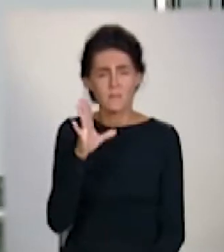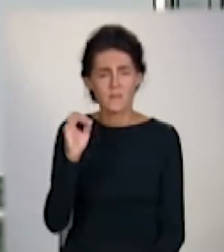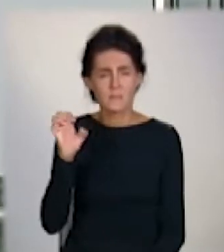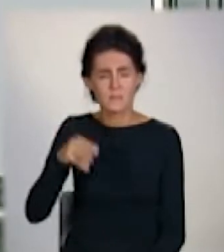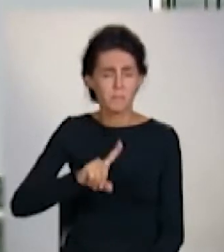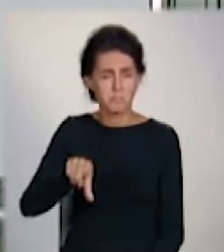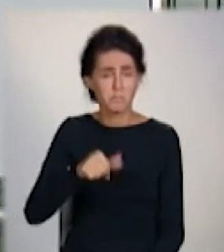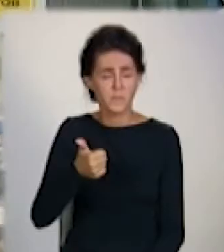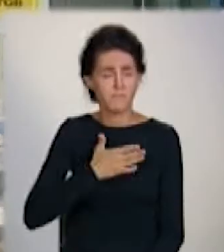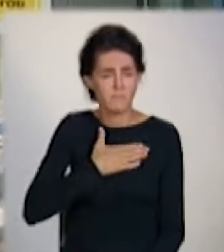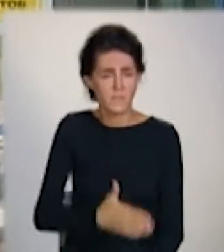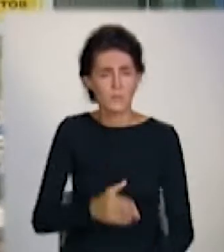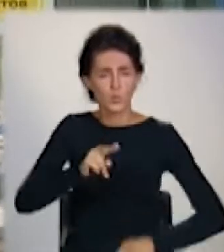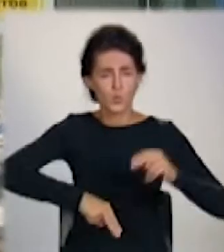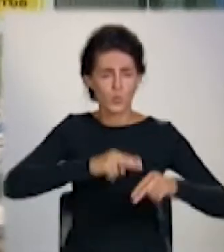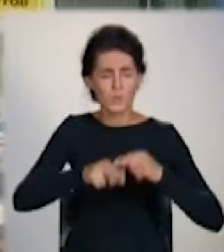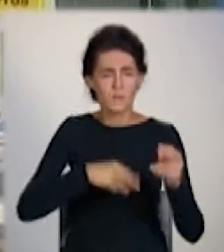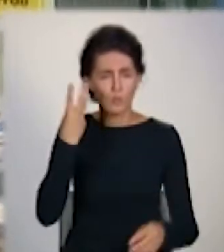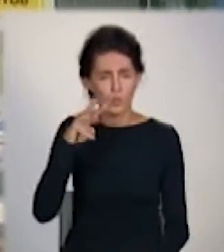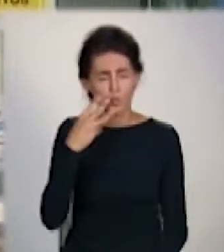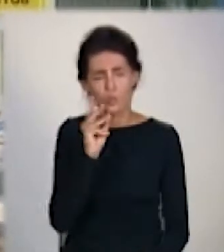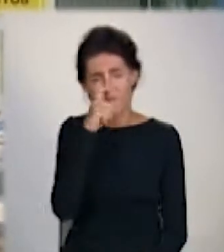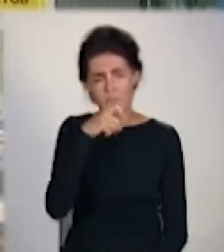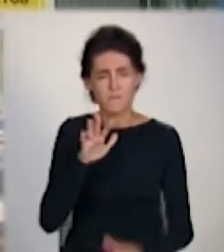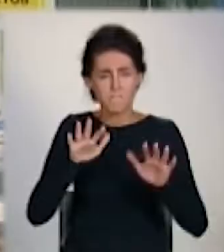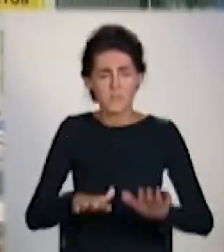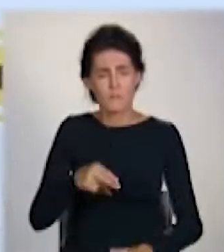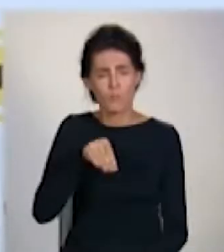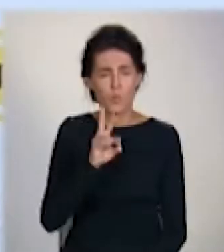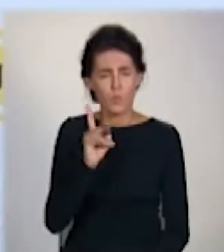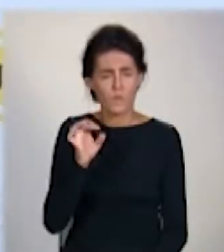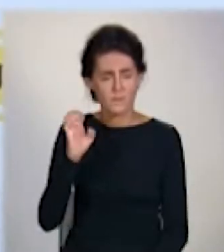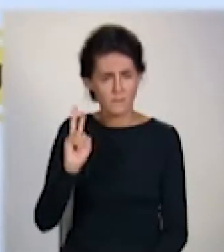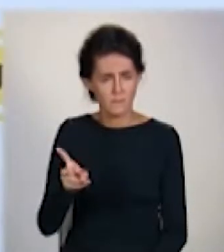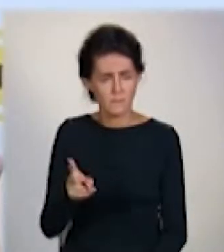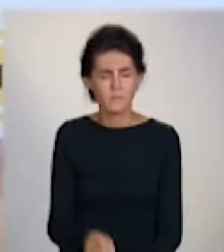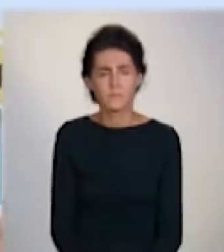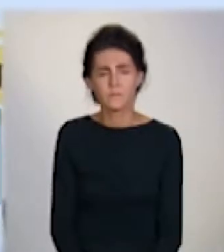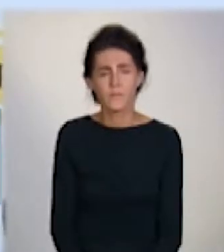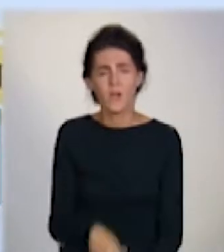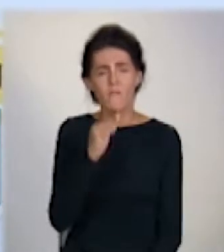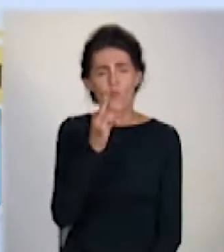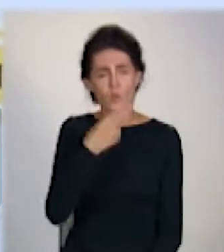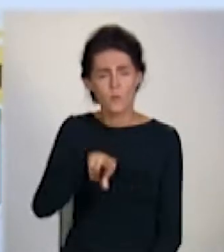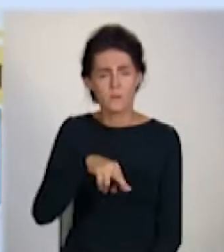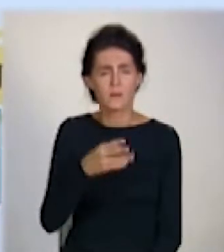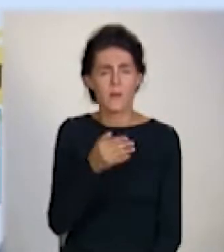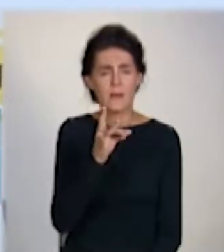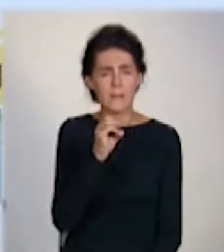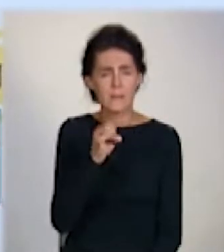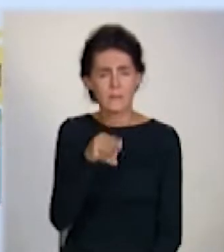першою ініціювала будівництво сучасної кисневої станції у Покровську. Фонд Ріната Ахметова,